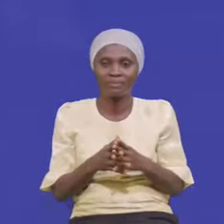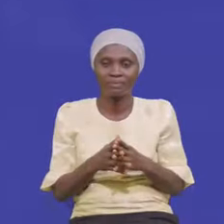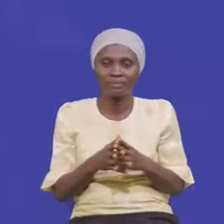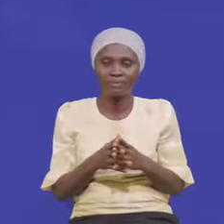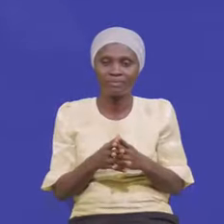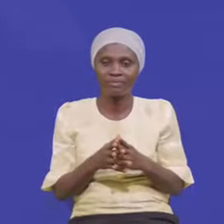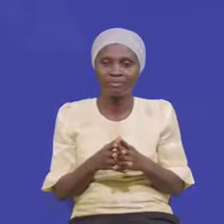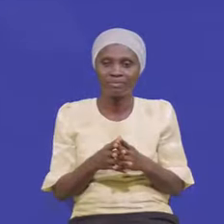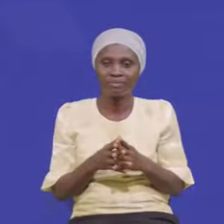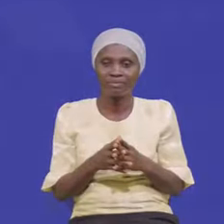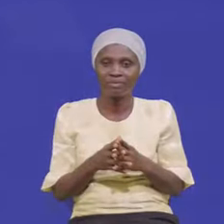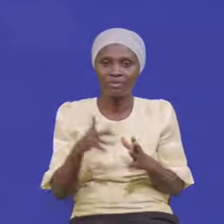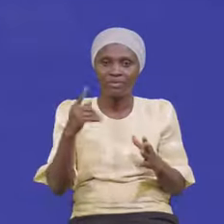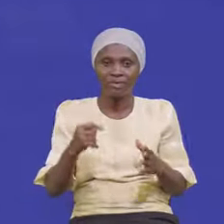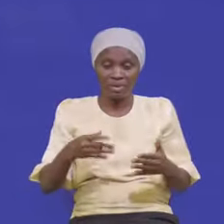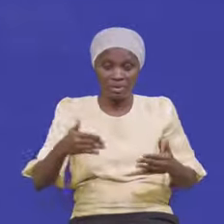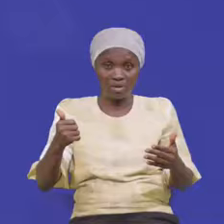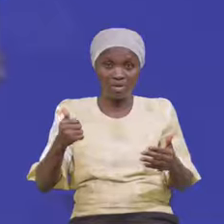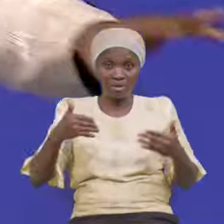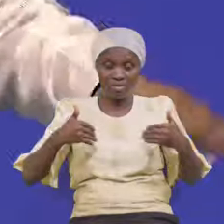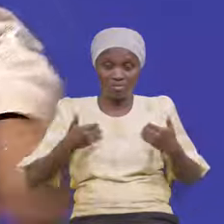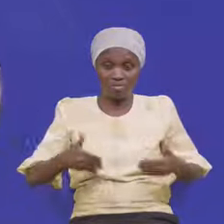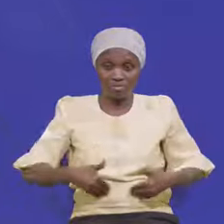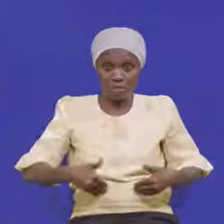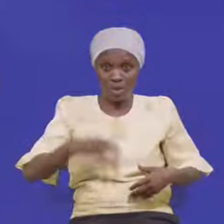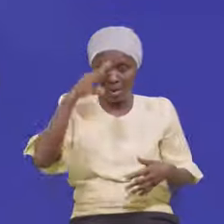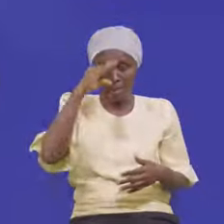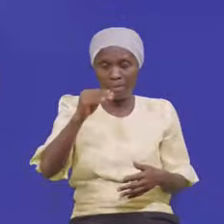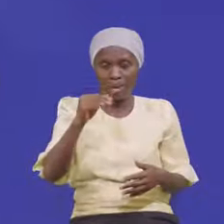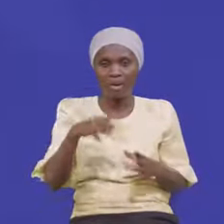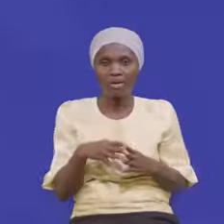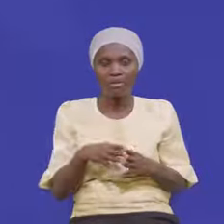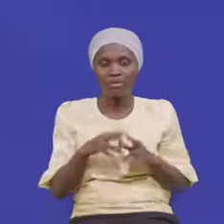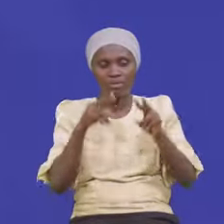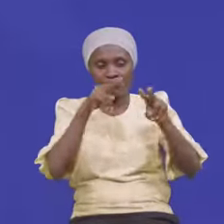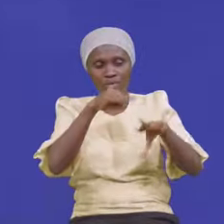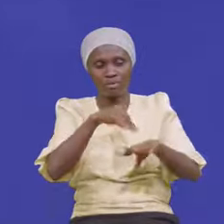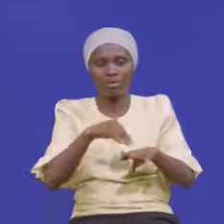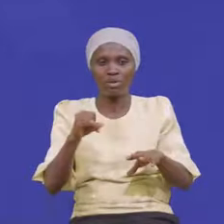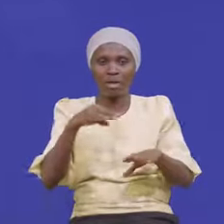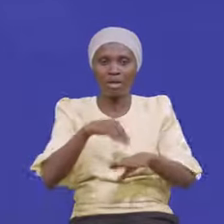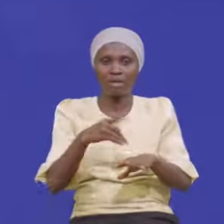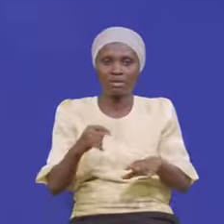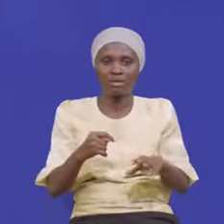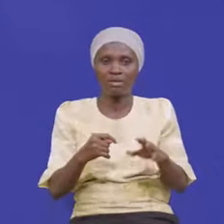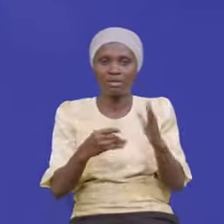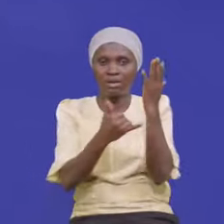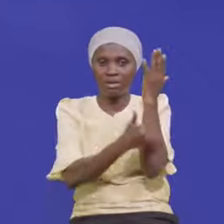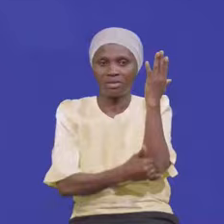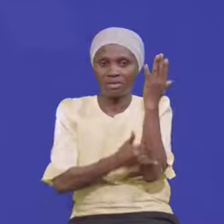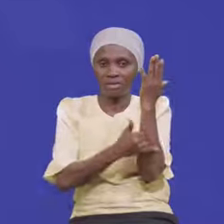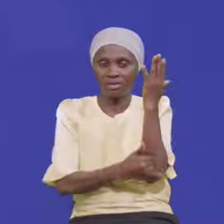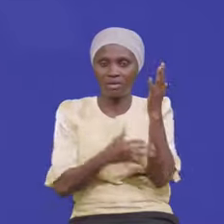మీద ఉంది. A young man looking at a city or village. యవనస్తుడు ఒక గ్రామాన్ని లేక